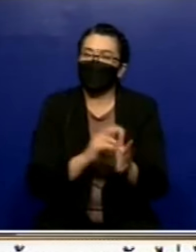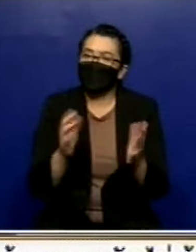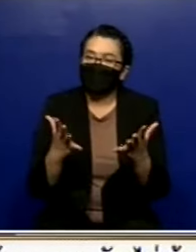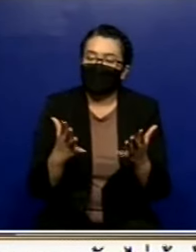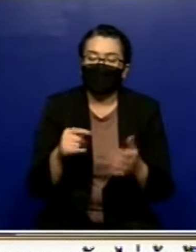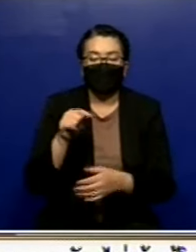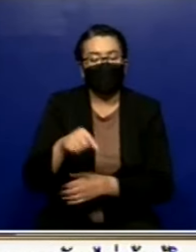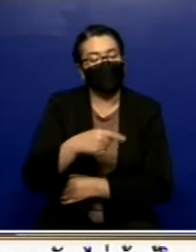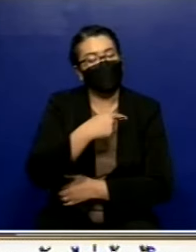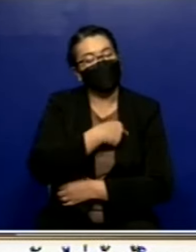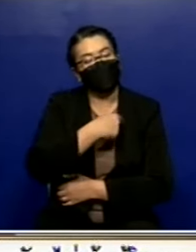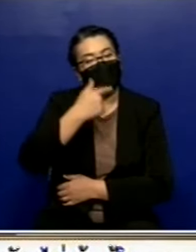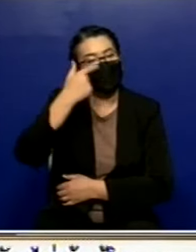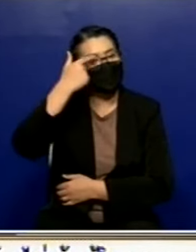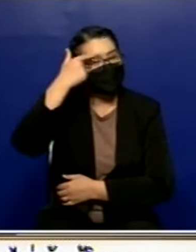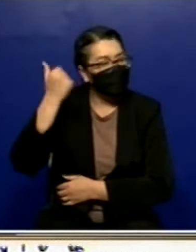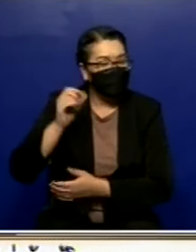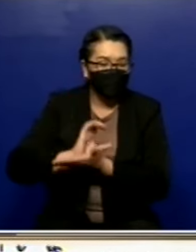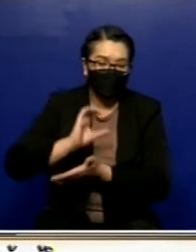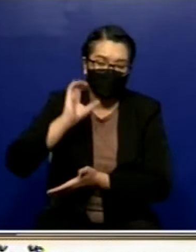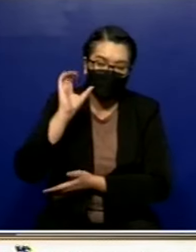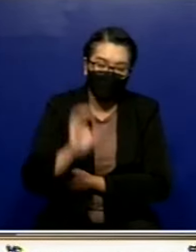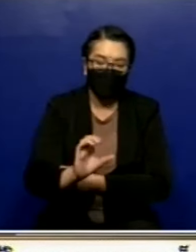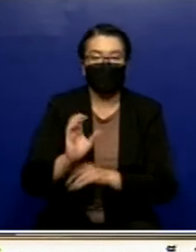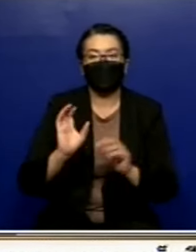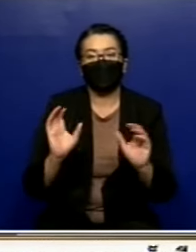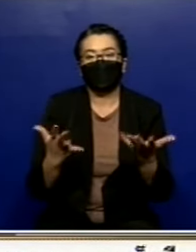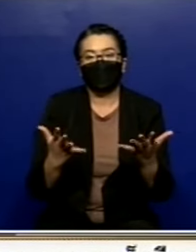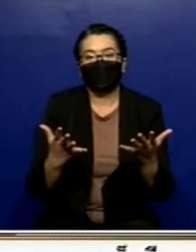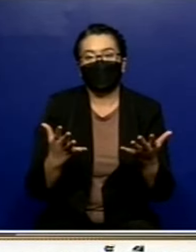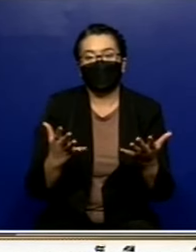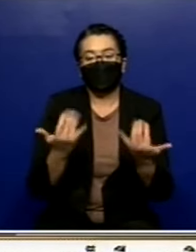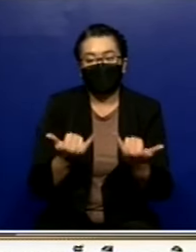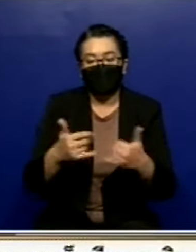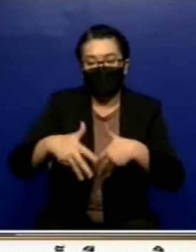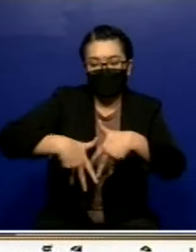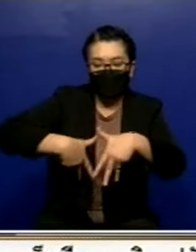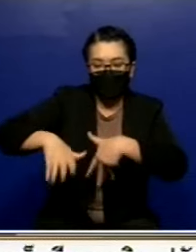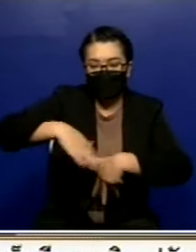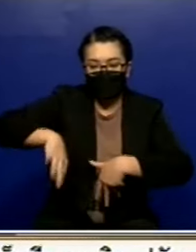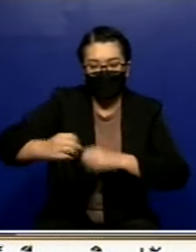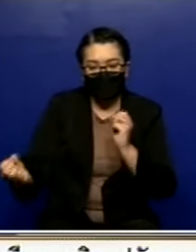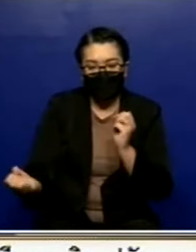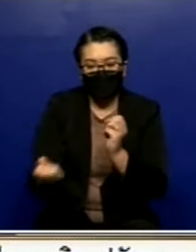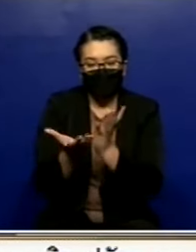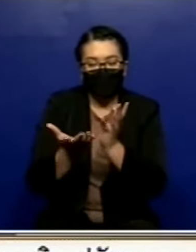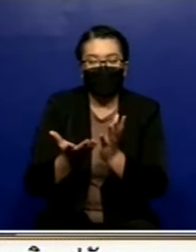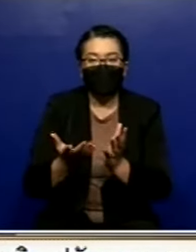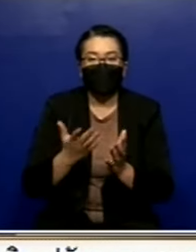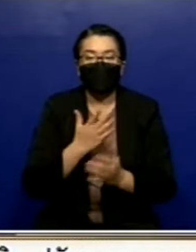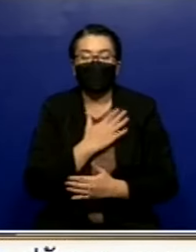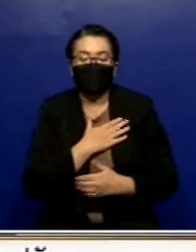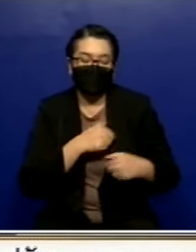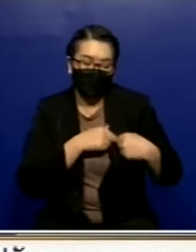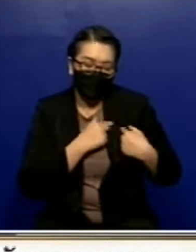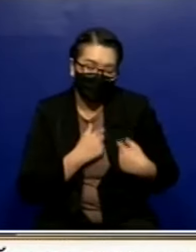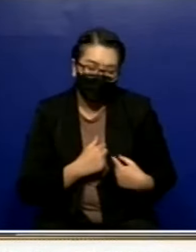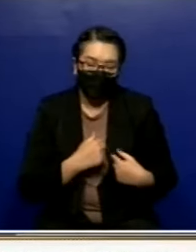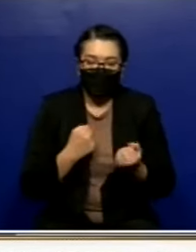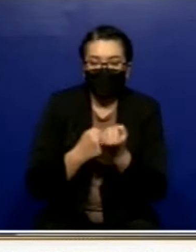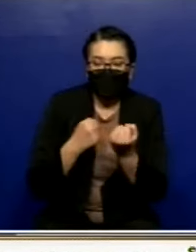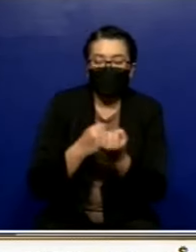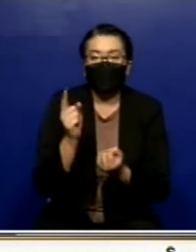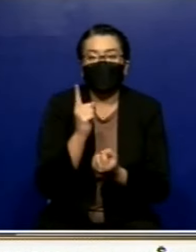ท่ coaching หอรปพี่น้องประชาชนจะมีขวนและกำลงใจย Teraz